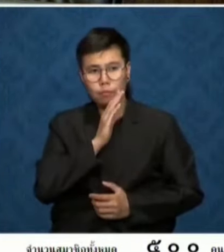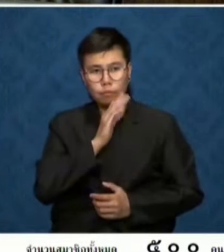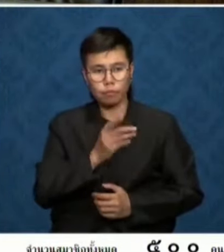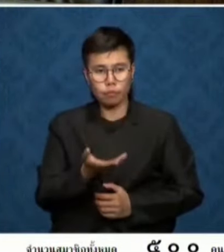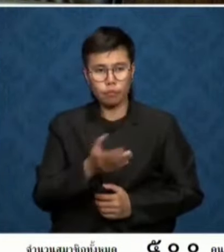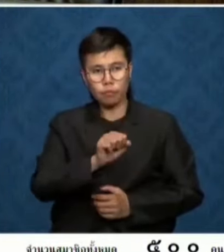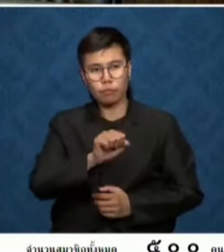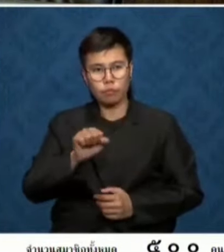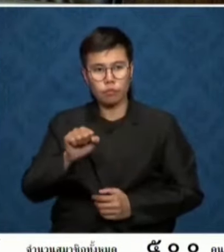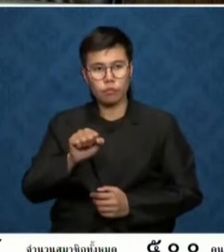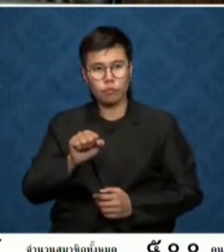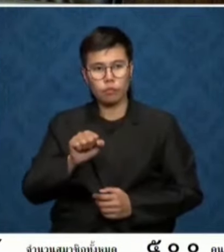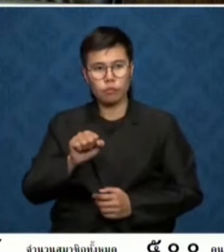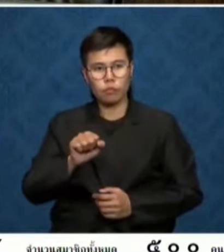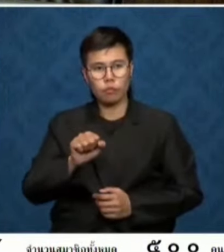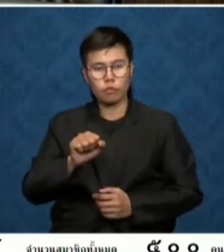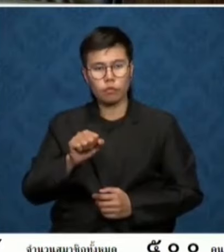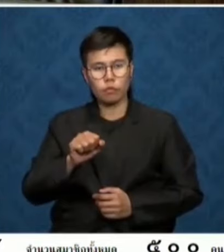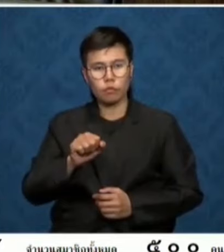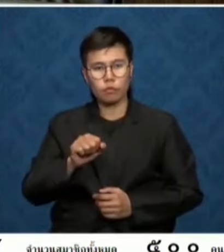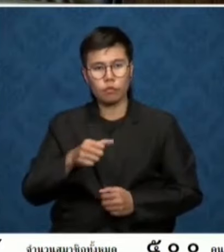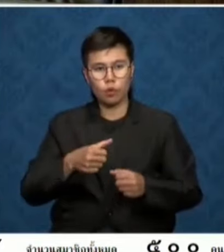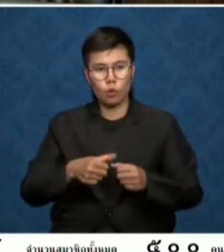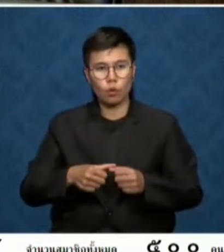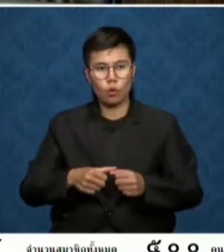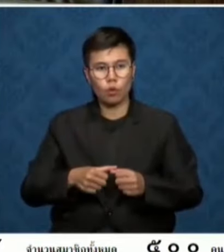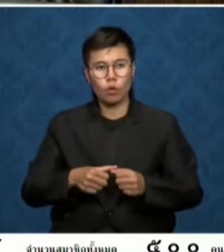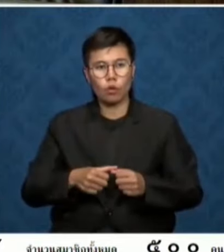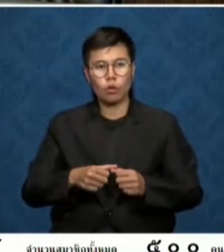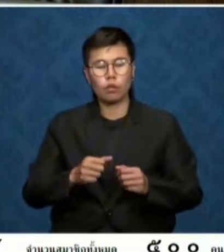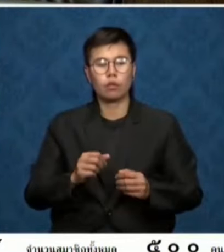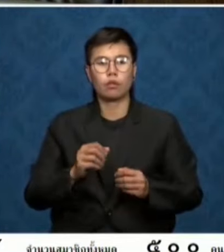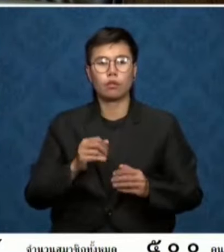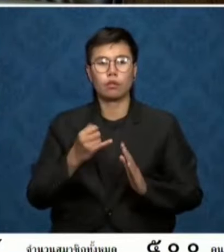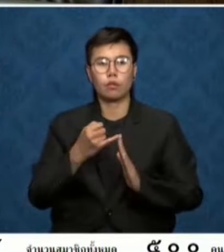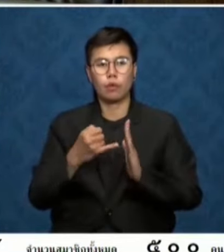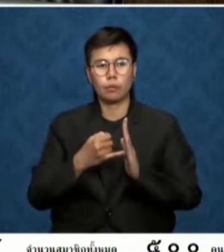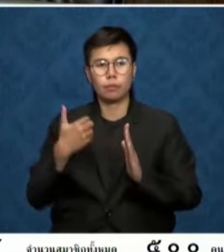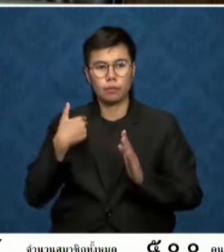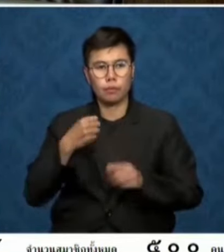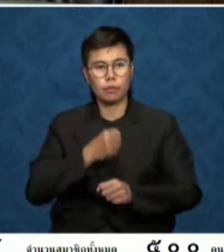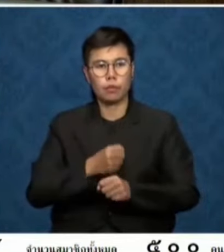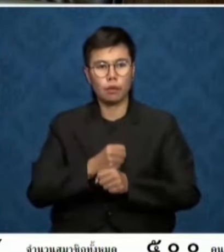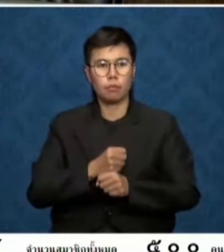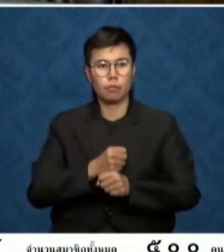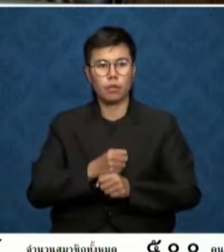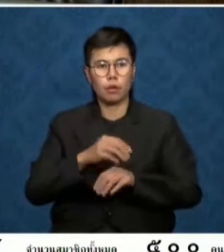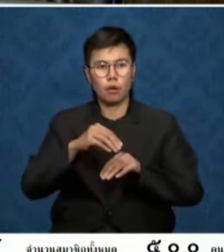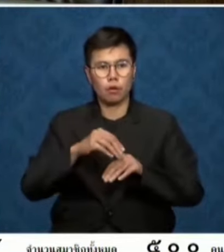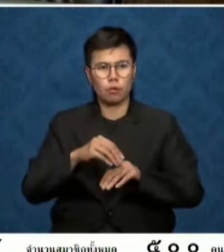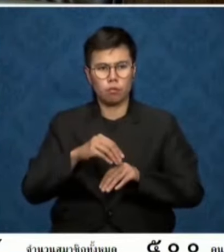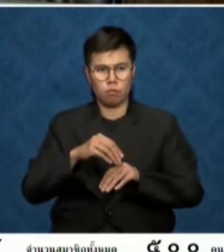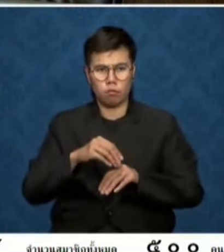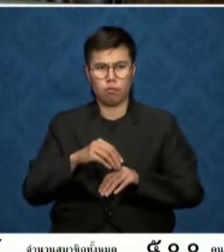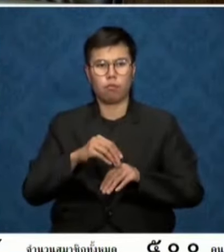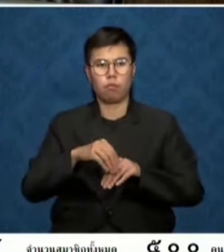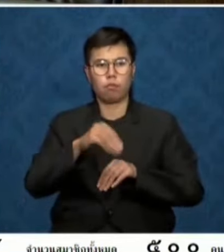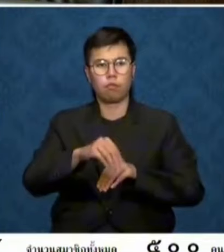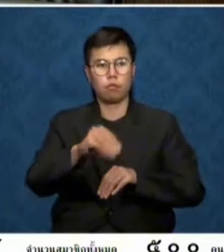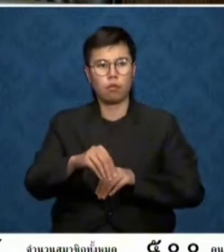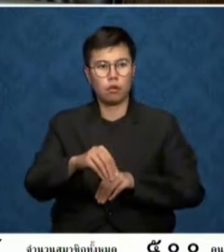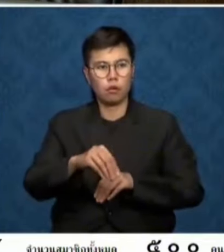รท่านใดอยู่ในเขตจังหวัดที่มีผลไม้หรือเกษตรกรรมหรืออภิเดผลทางเกษตรด้วยเพรา